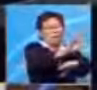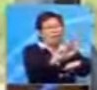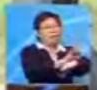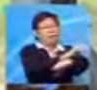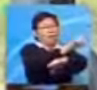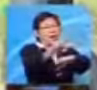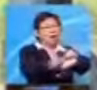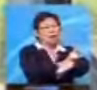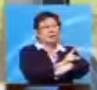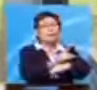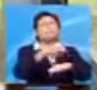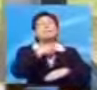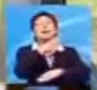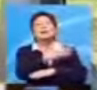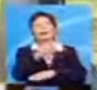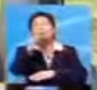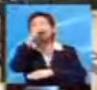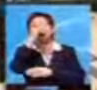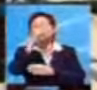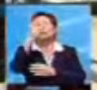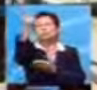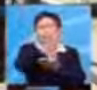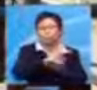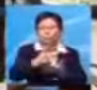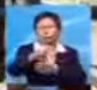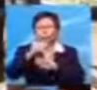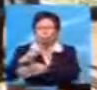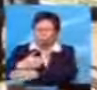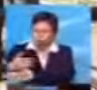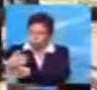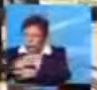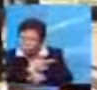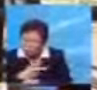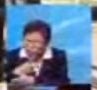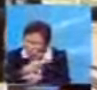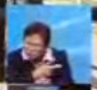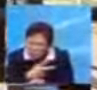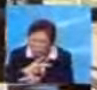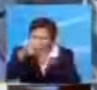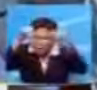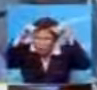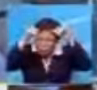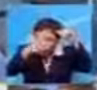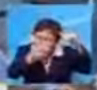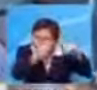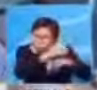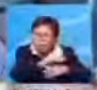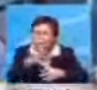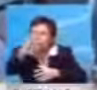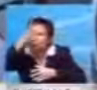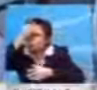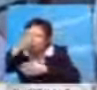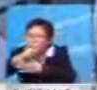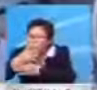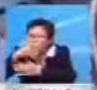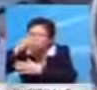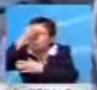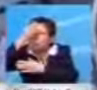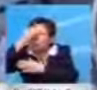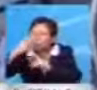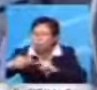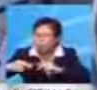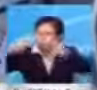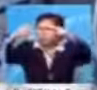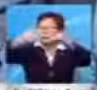Melaka selama du Minggu untuk berkongsi amalanik penjagaan lembuusu serta berkongsi ilm meningkatkan kemahiran